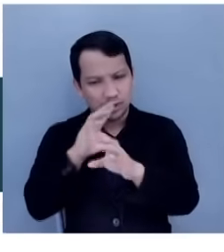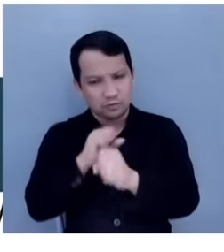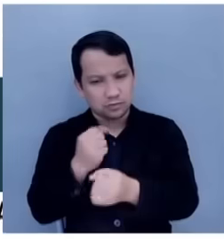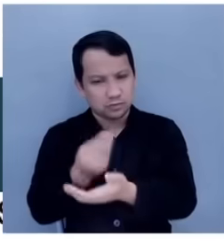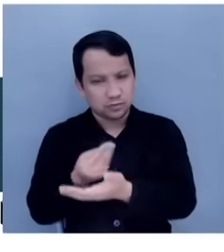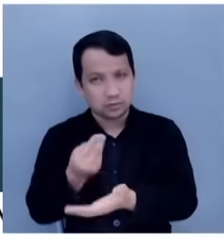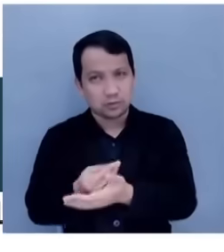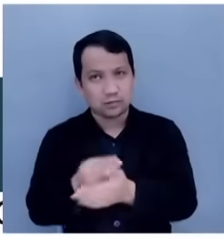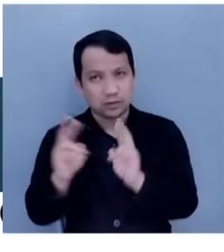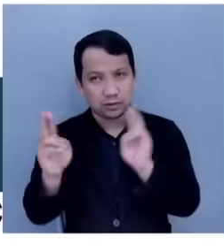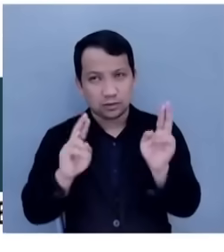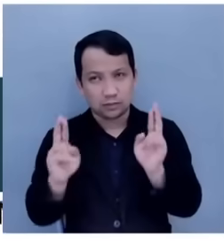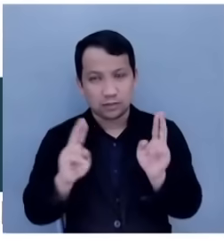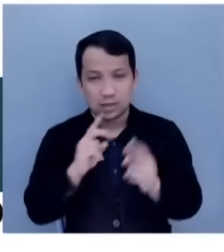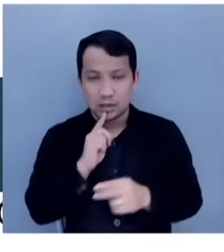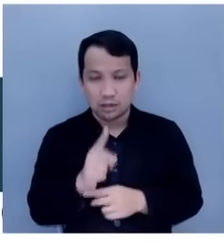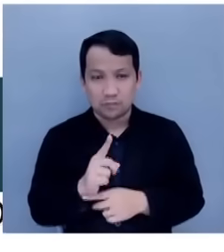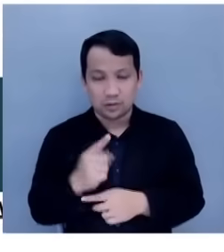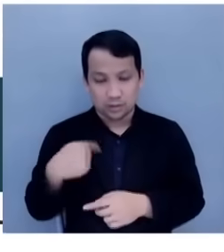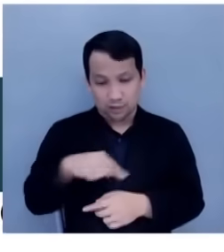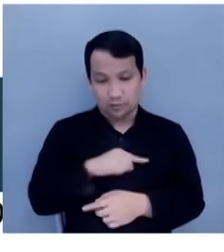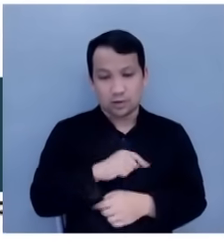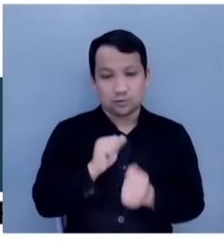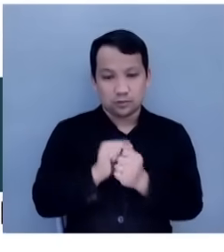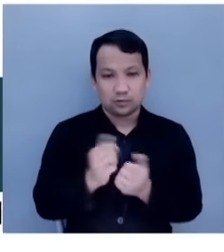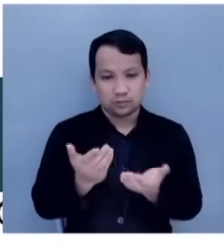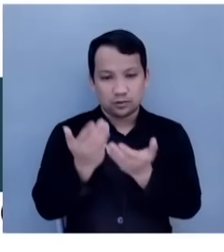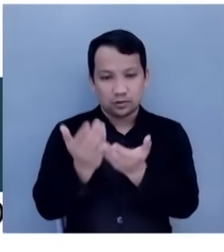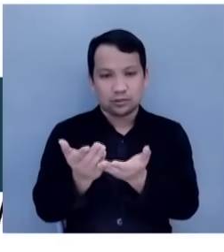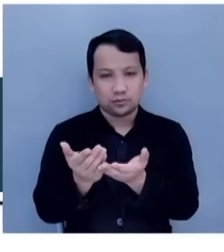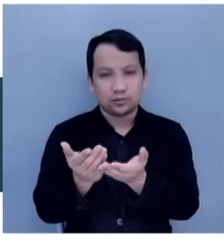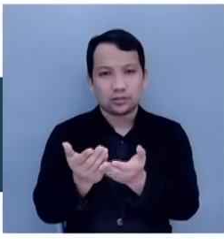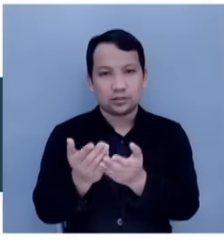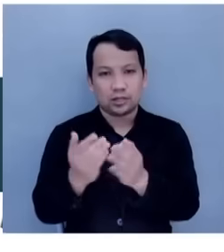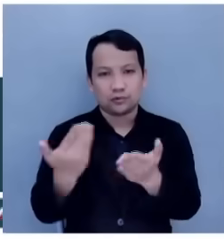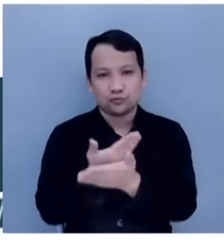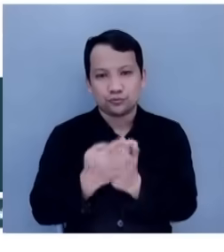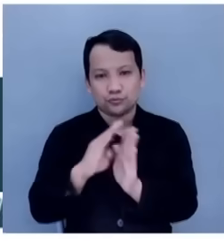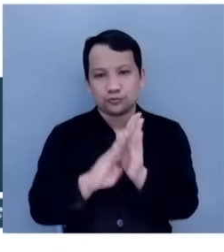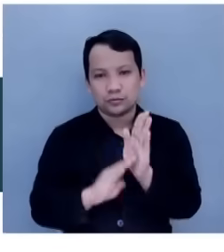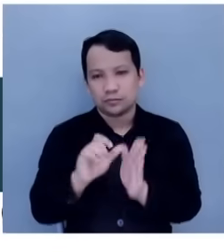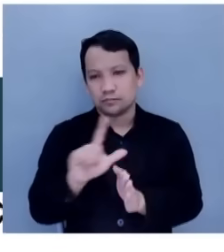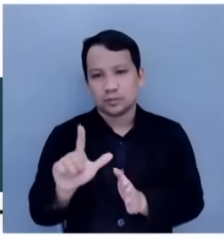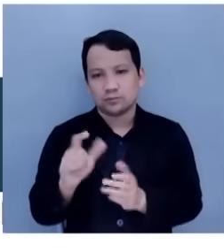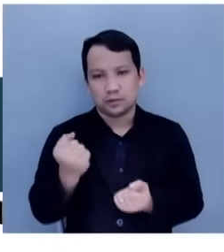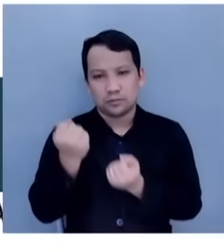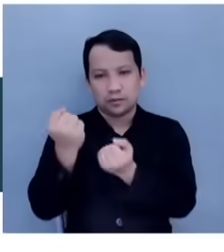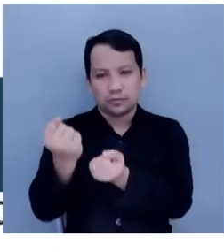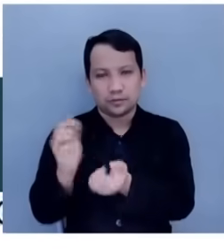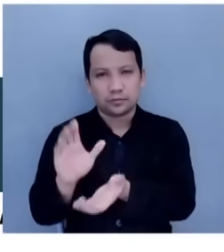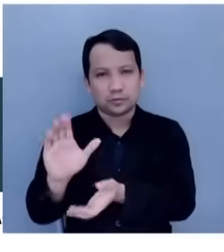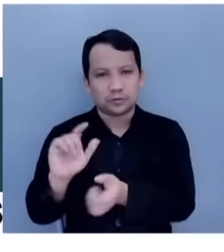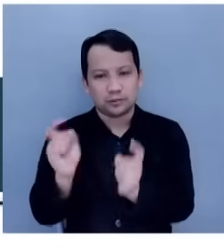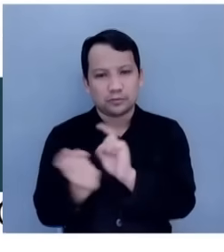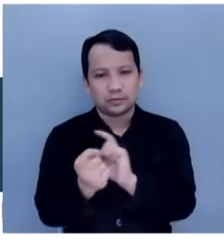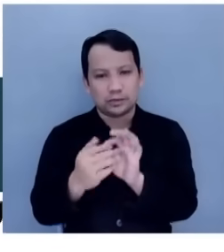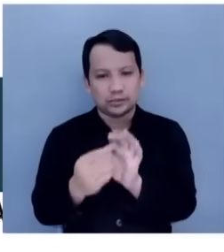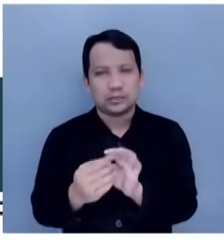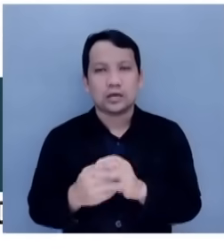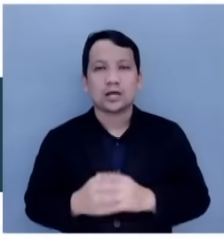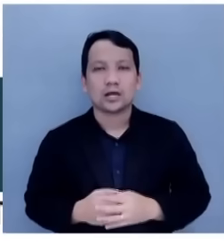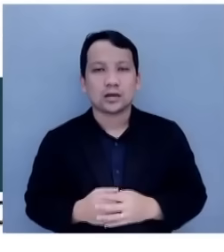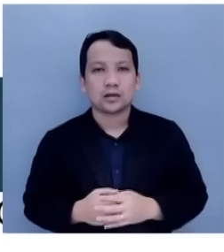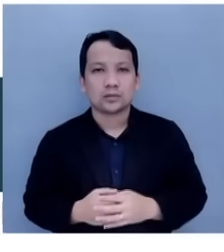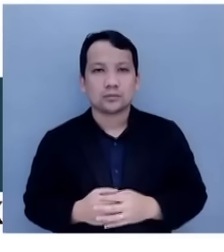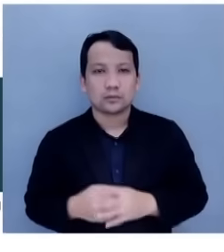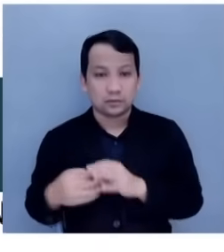fund, ready naman ang makabayan to present those that resolution and our ano no, our suggestions and amendments. And